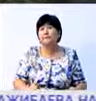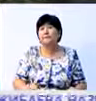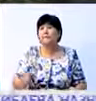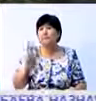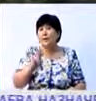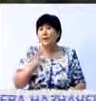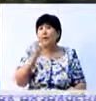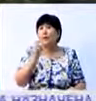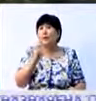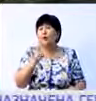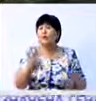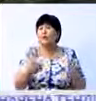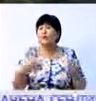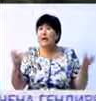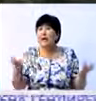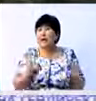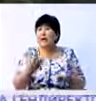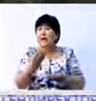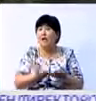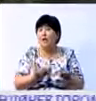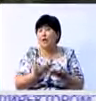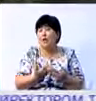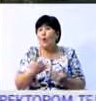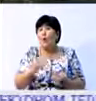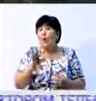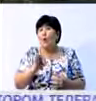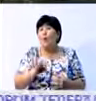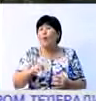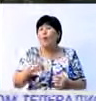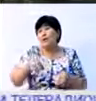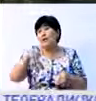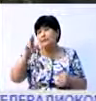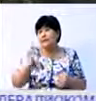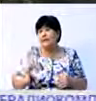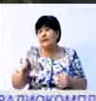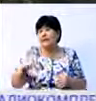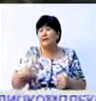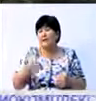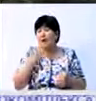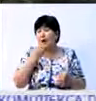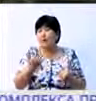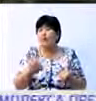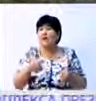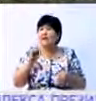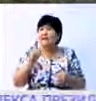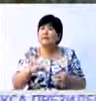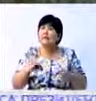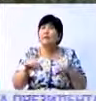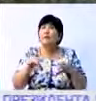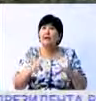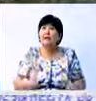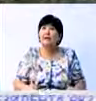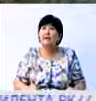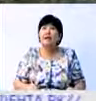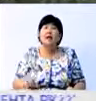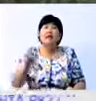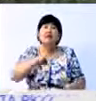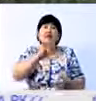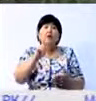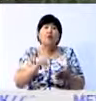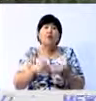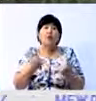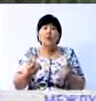Пришла в ЦОН, получила необходимую консультацию у специалистов. Это очень удобно для населения. Хороший социальный проект. Все вопросы,